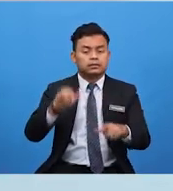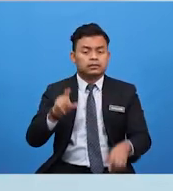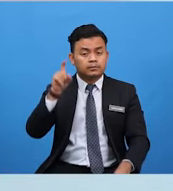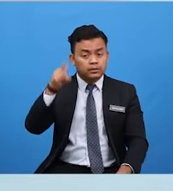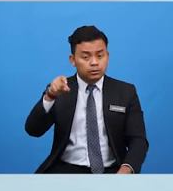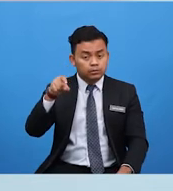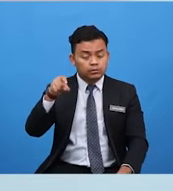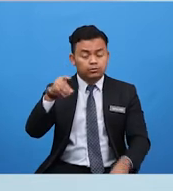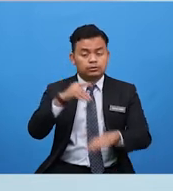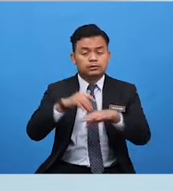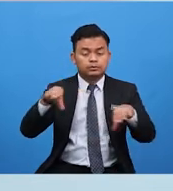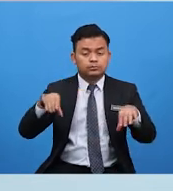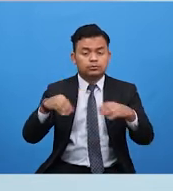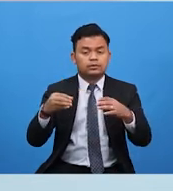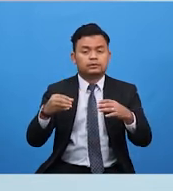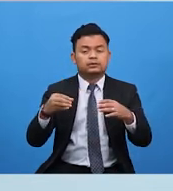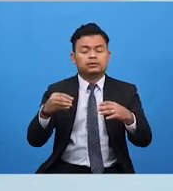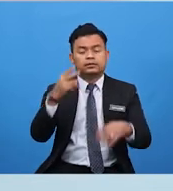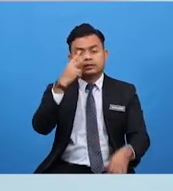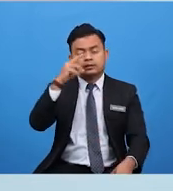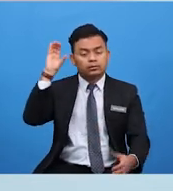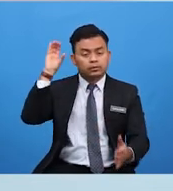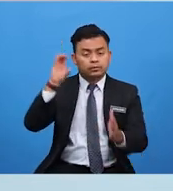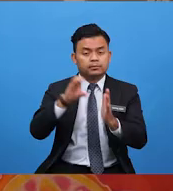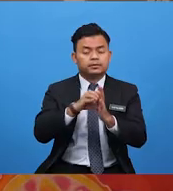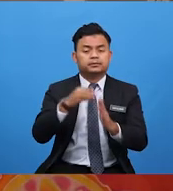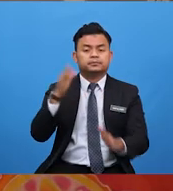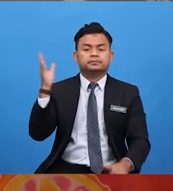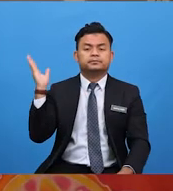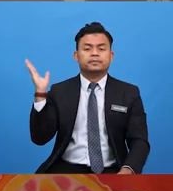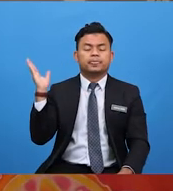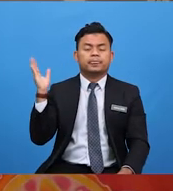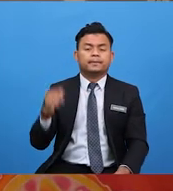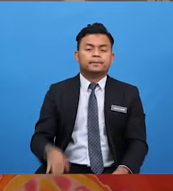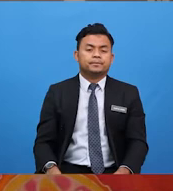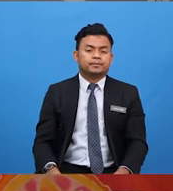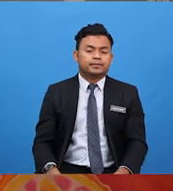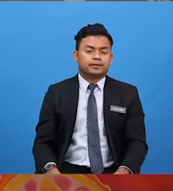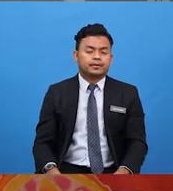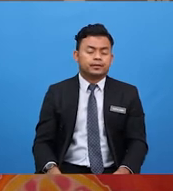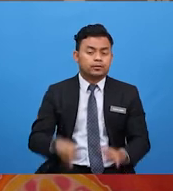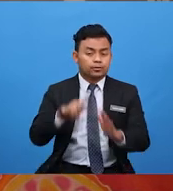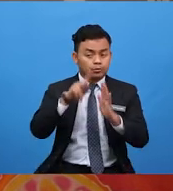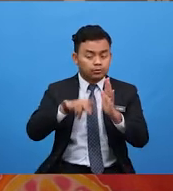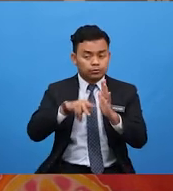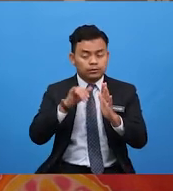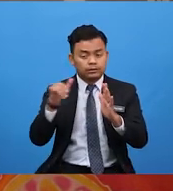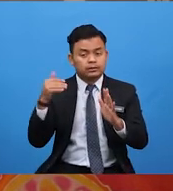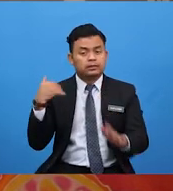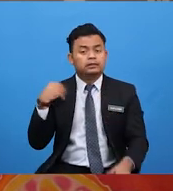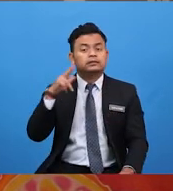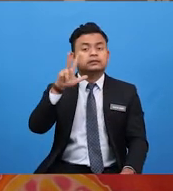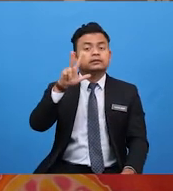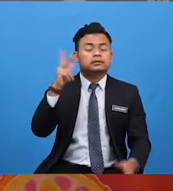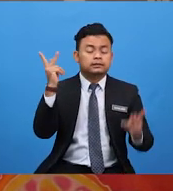seperti gambar rajah yang dipaparkan. Sekurang-kurangnya terdapat 3 kali rendaman dan